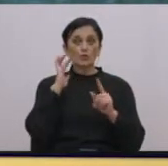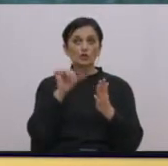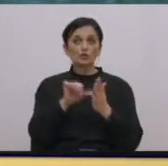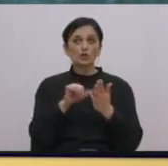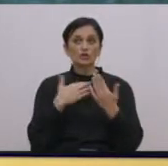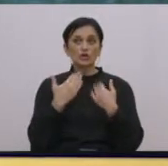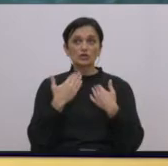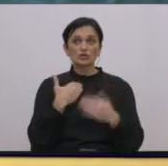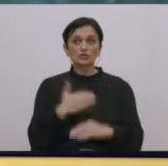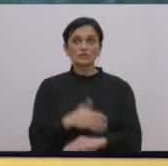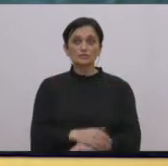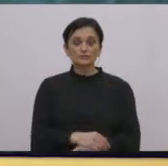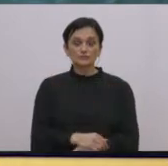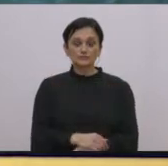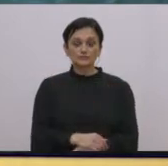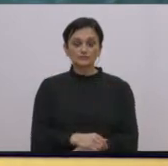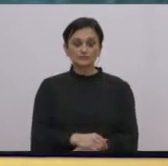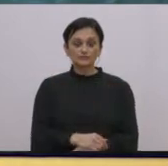Režim.